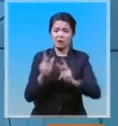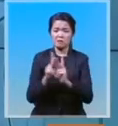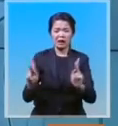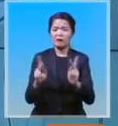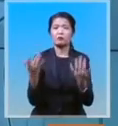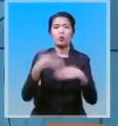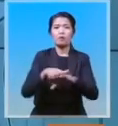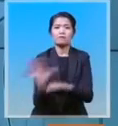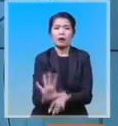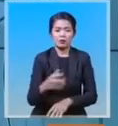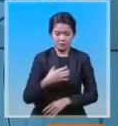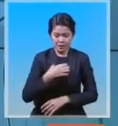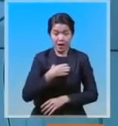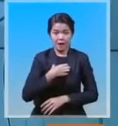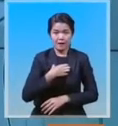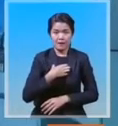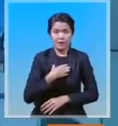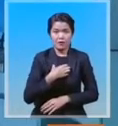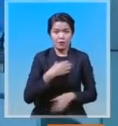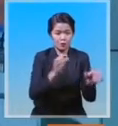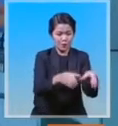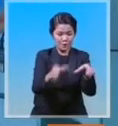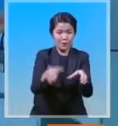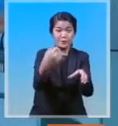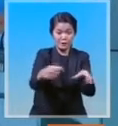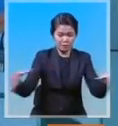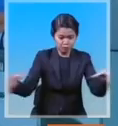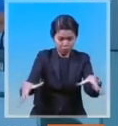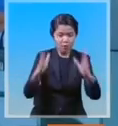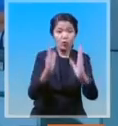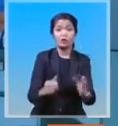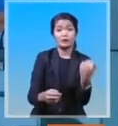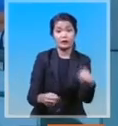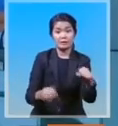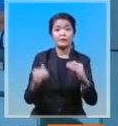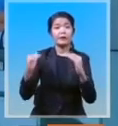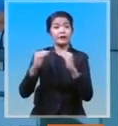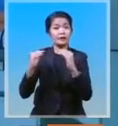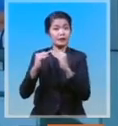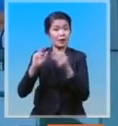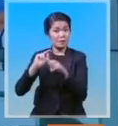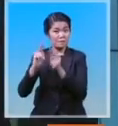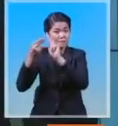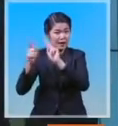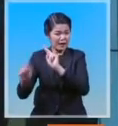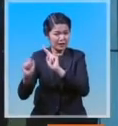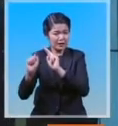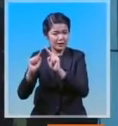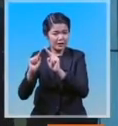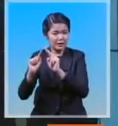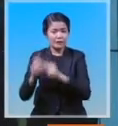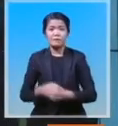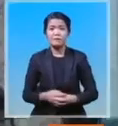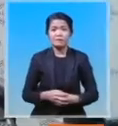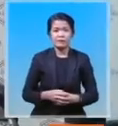านไม่ใช่ในเมื่อแหมตัวเลขเขาก็ได้สส10คนเท่ากันเลยกับชาติไทยพัฒนาเพราะฉะนั้นเขาก็น่าจะได้อย่างน้อยๆเนี่ย